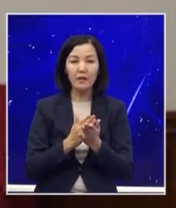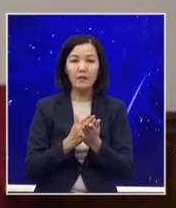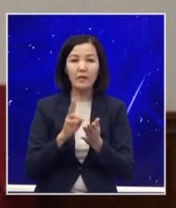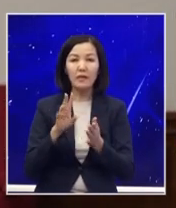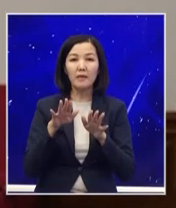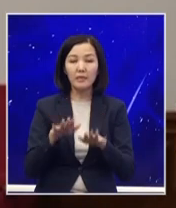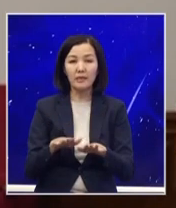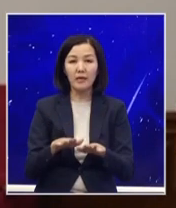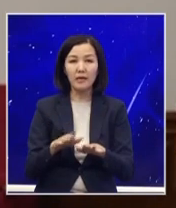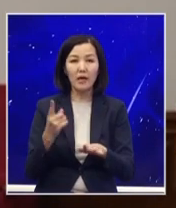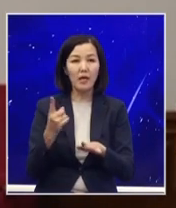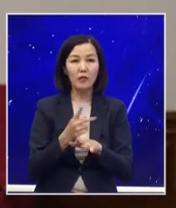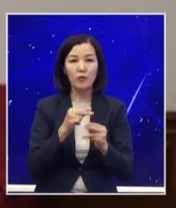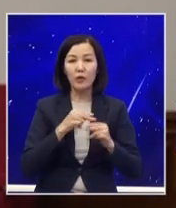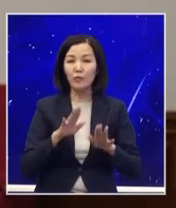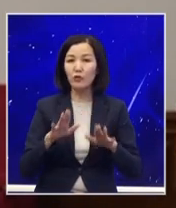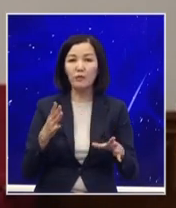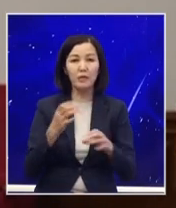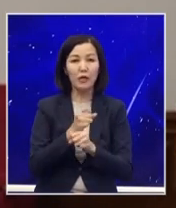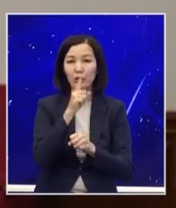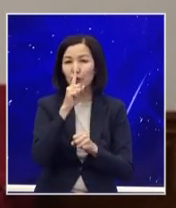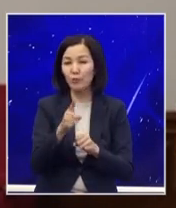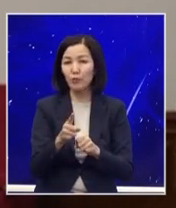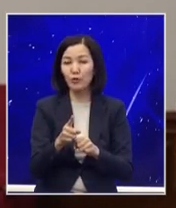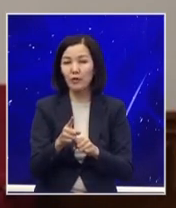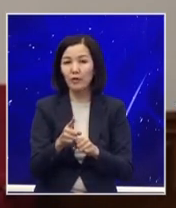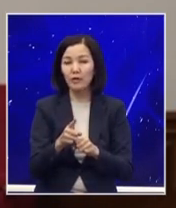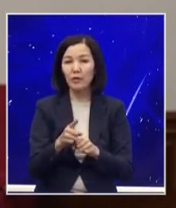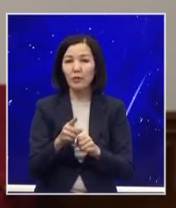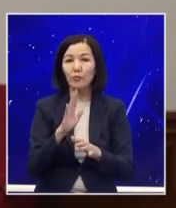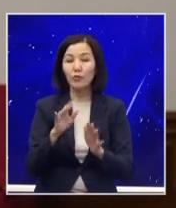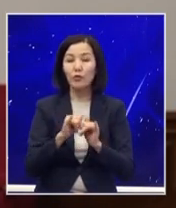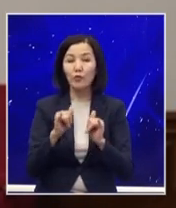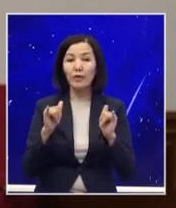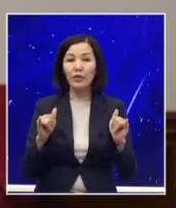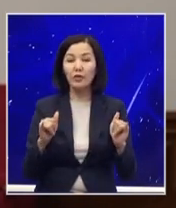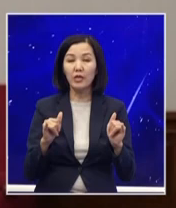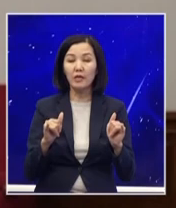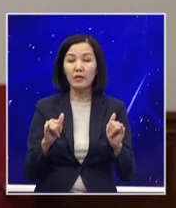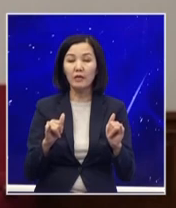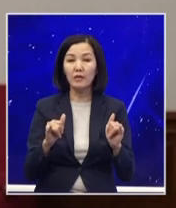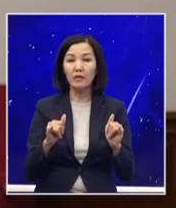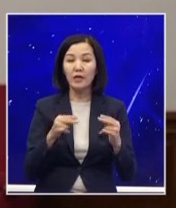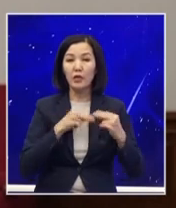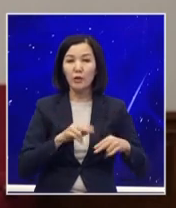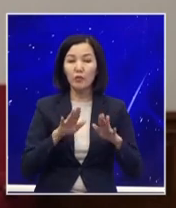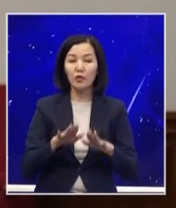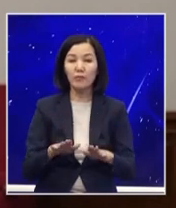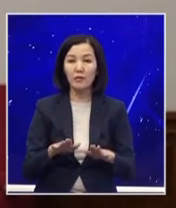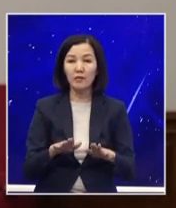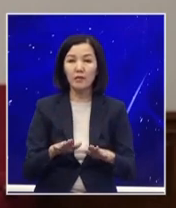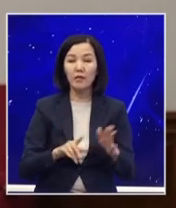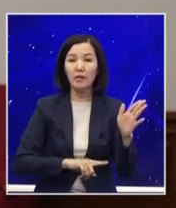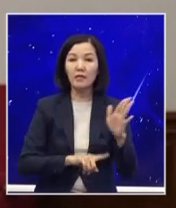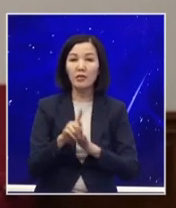ни одно рабочее место не будет сокращено. Более того, будет увеличение штатов. И